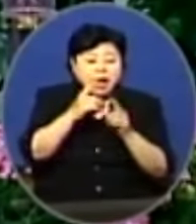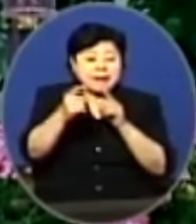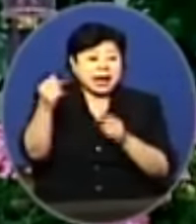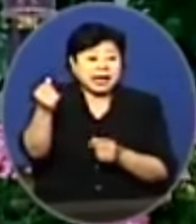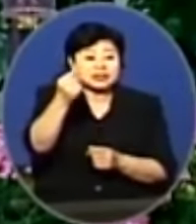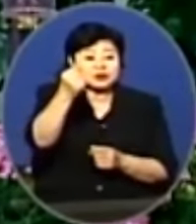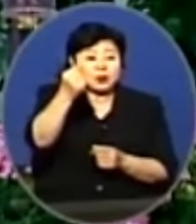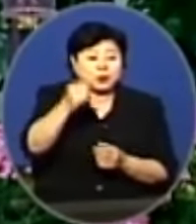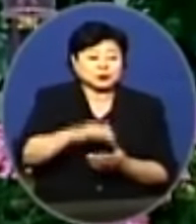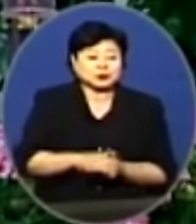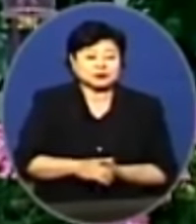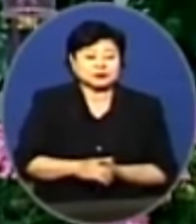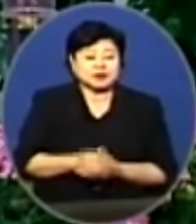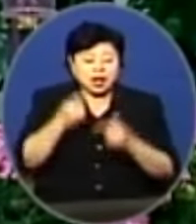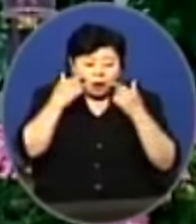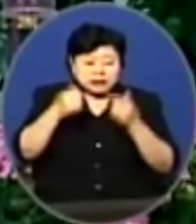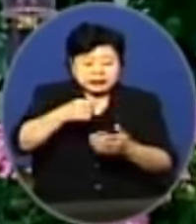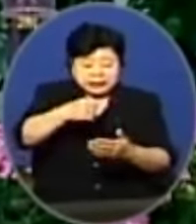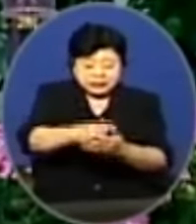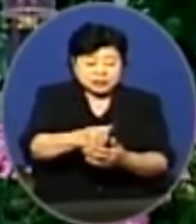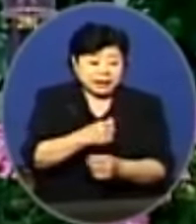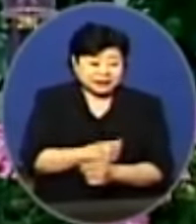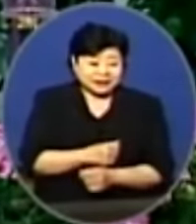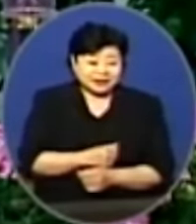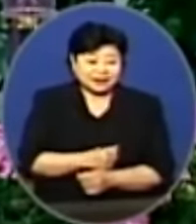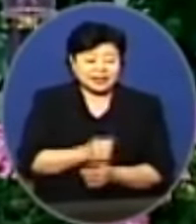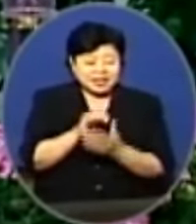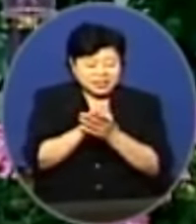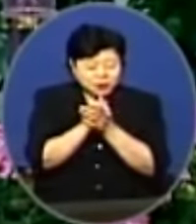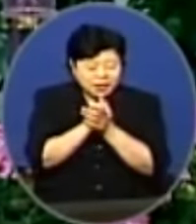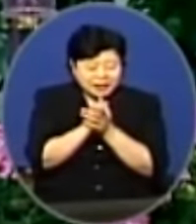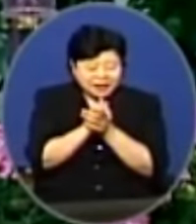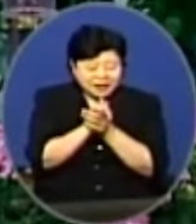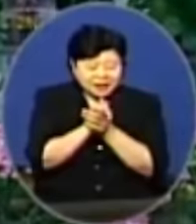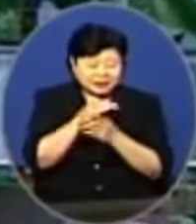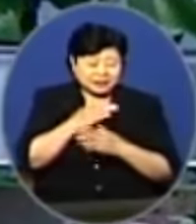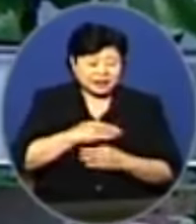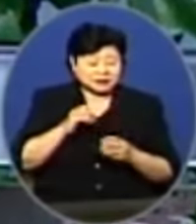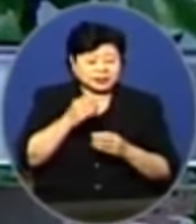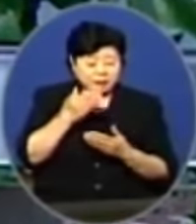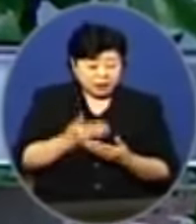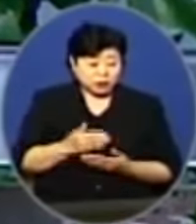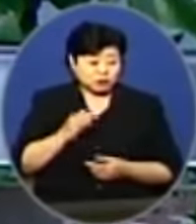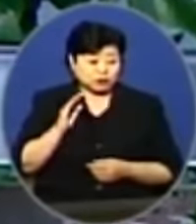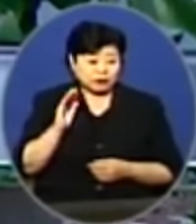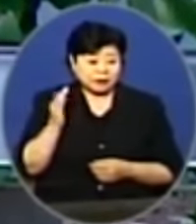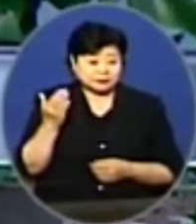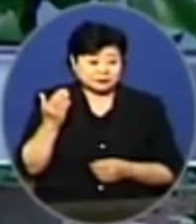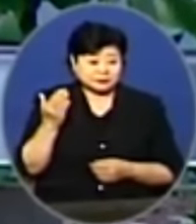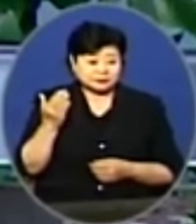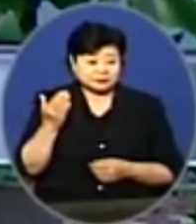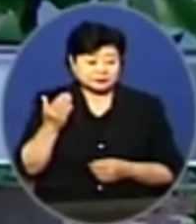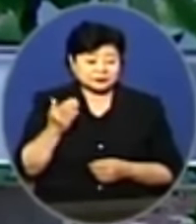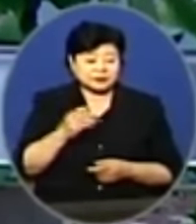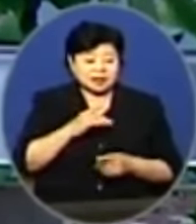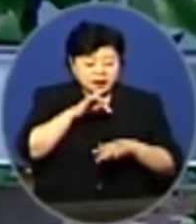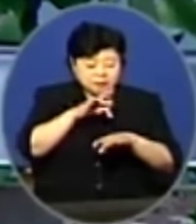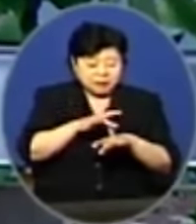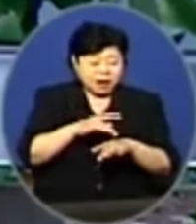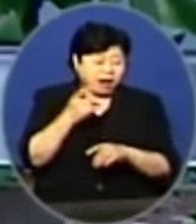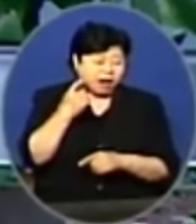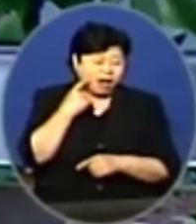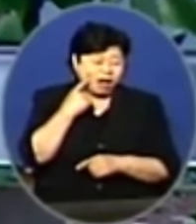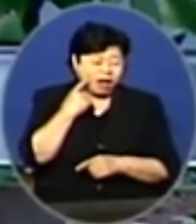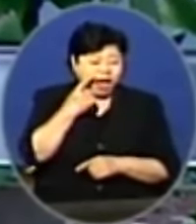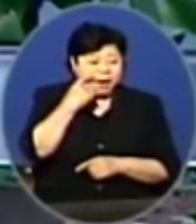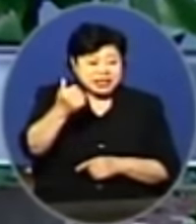말로서 확고한 결심을 하는데 기도할 때 나는 응답받고야 말 것이다, 마귀는 거짓의